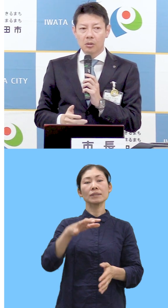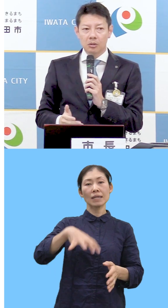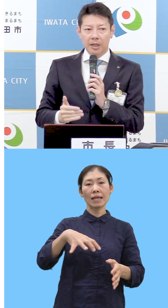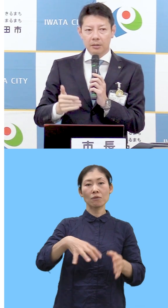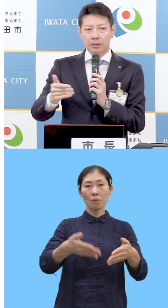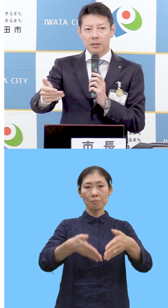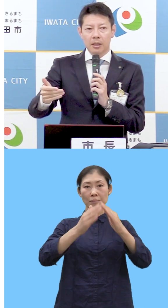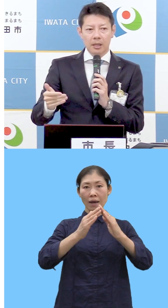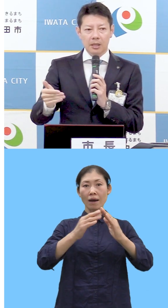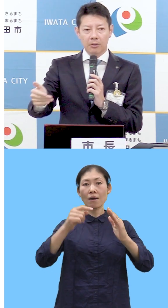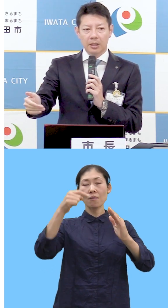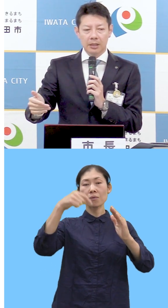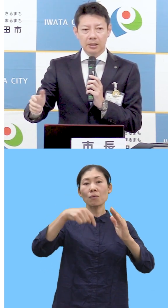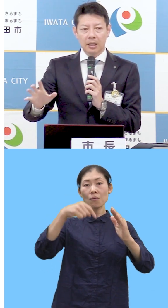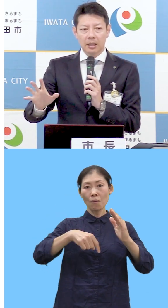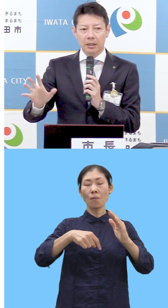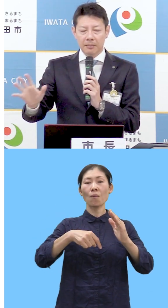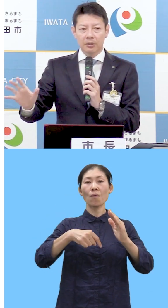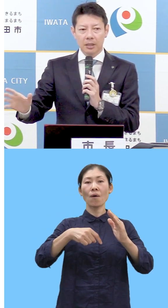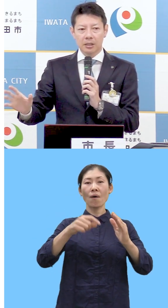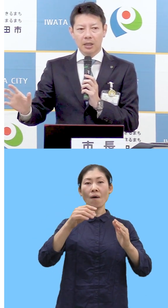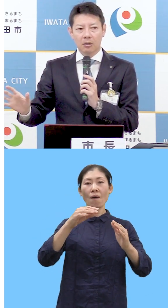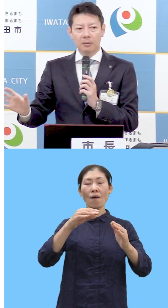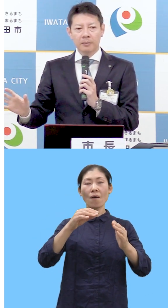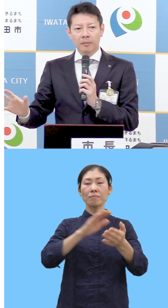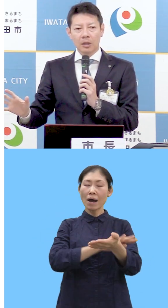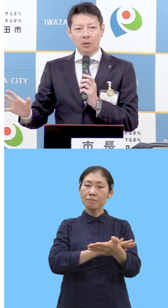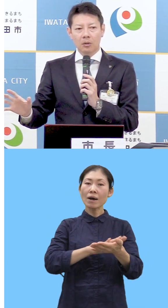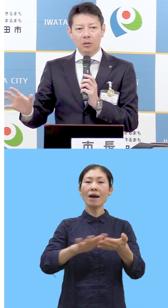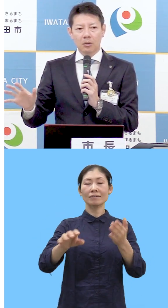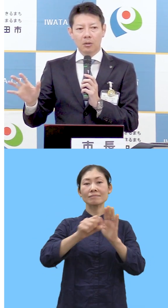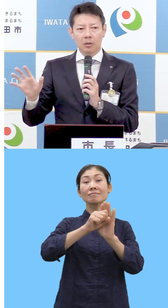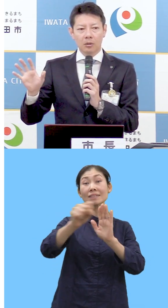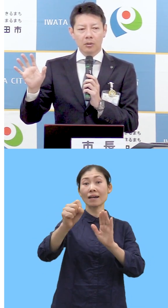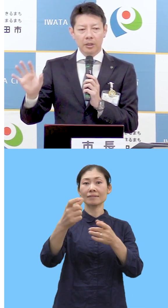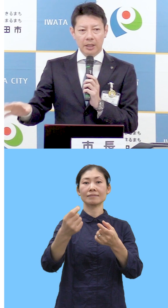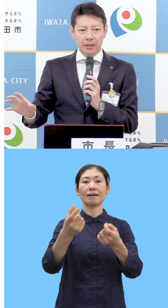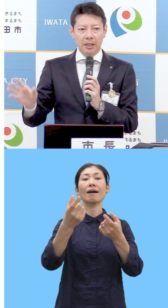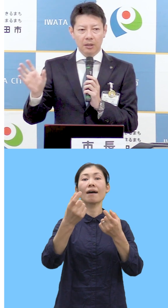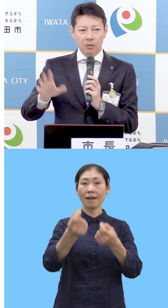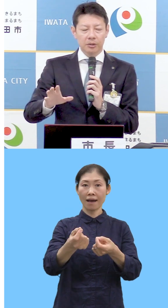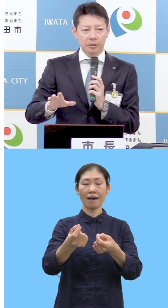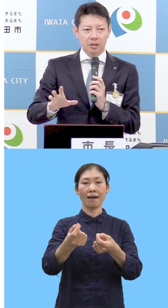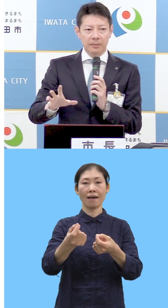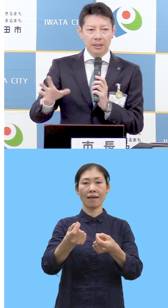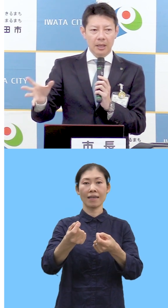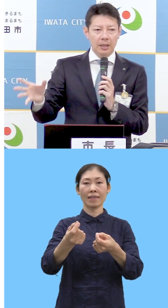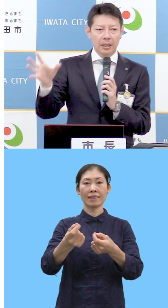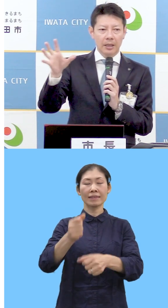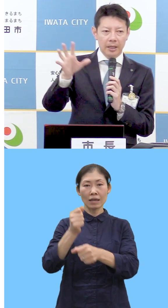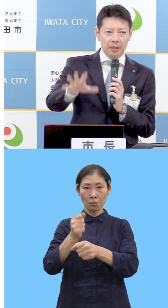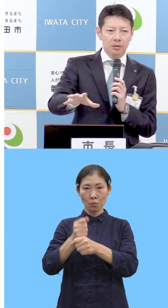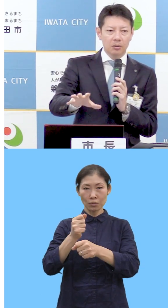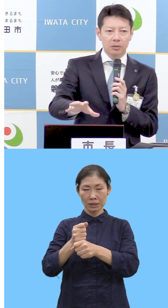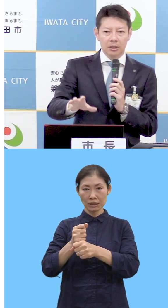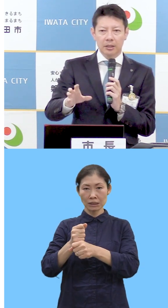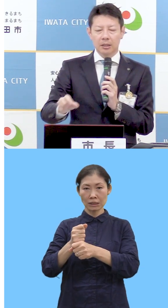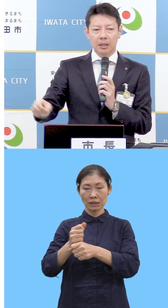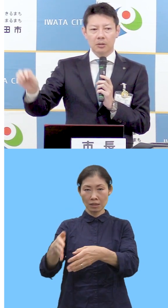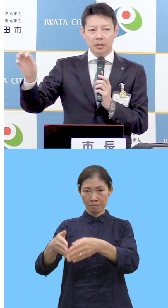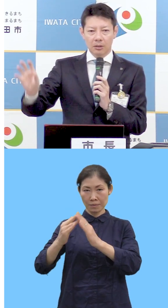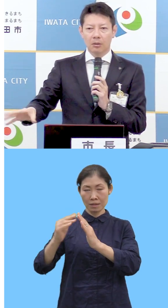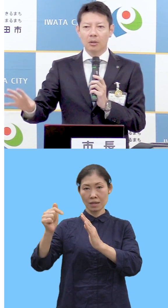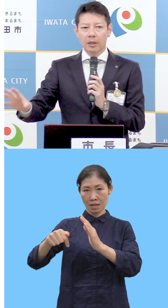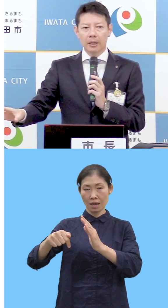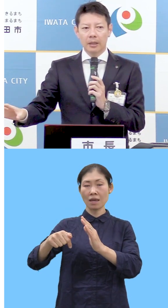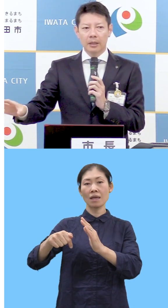ところをうまく園舎を生かしながら、今の園舎をこう生かしながら工事を進めて、空いているところに建て